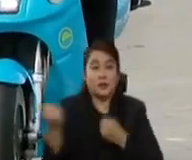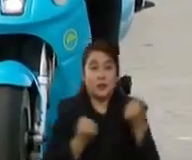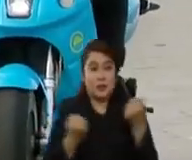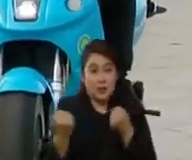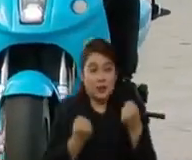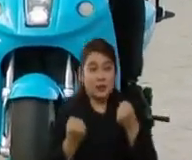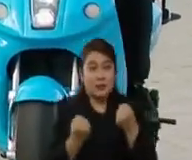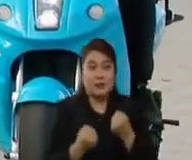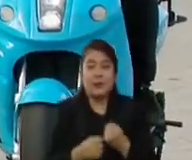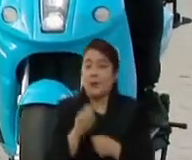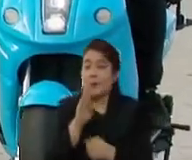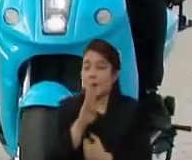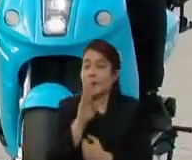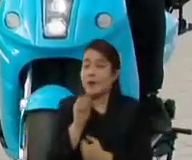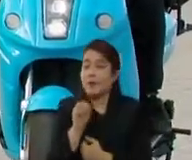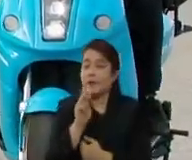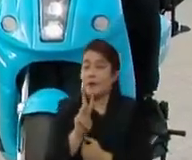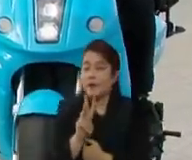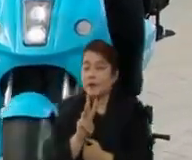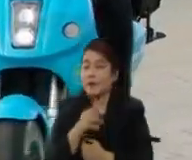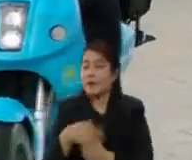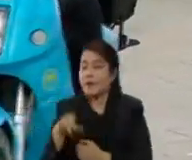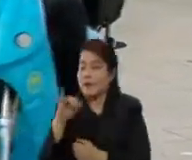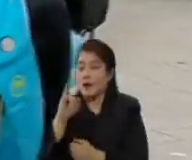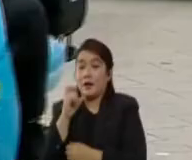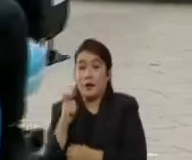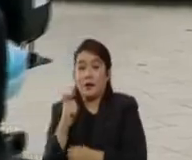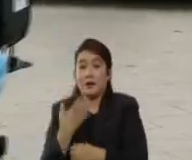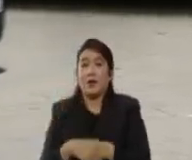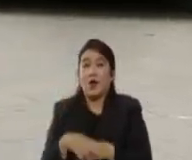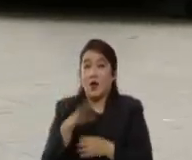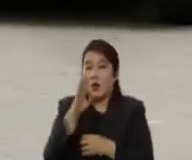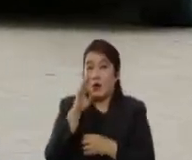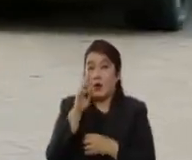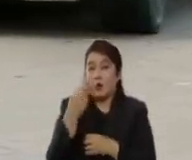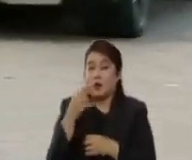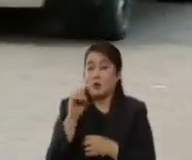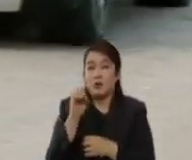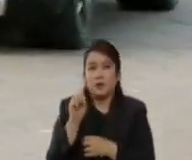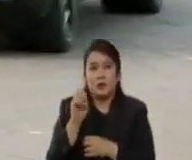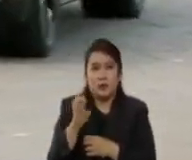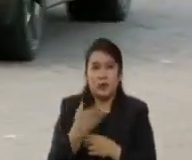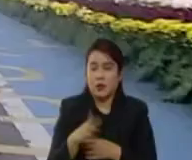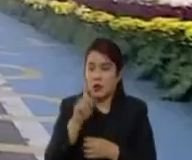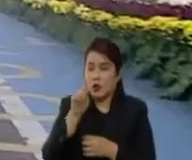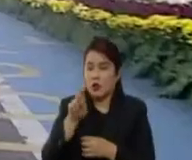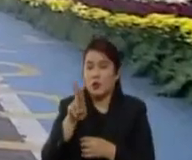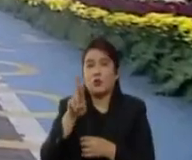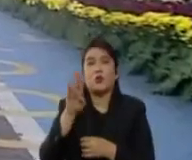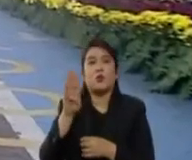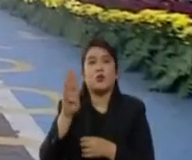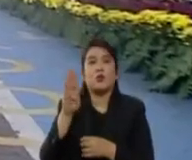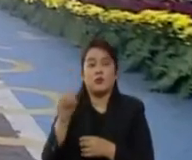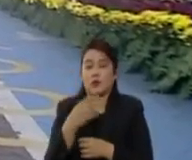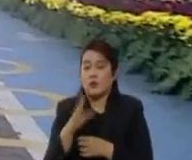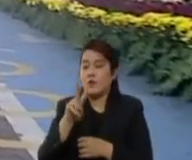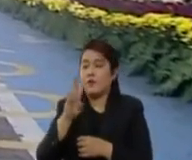daripada BMW iX, Porsche Taycan Turbo S,